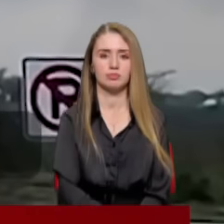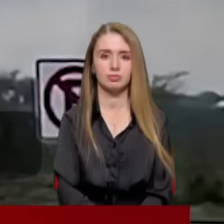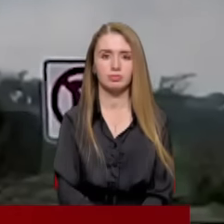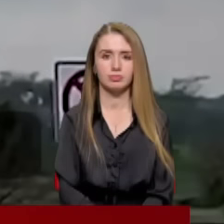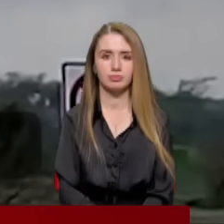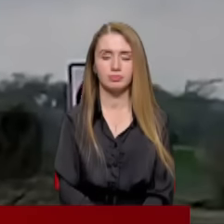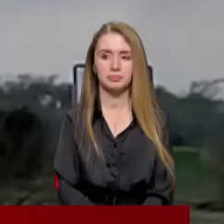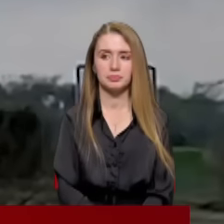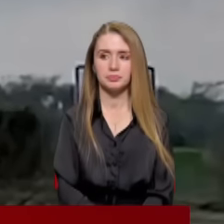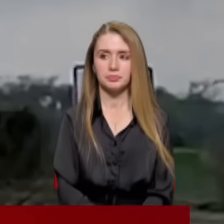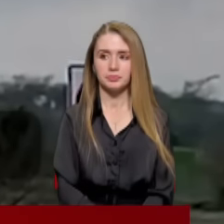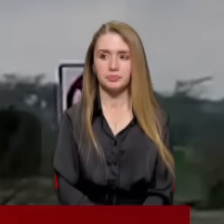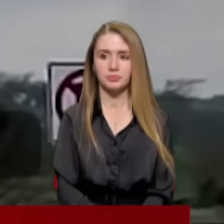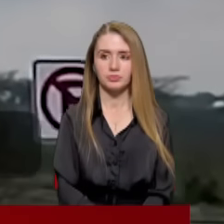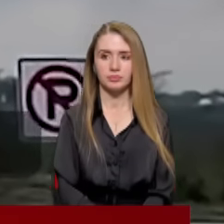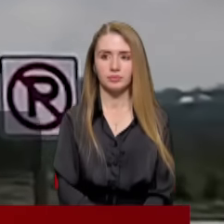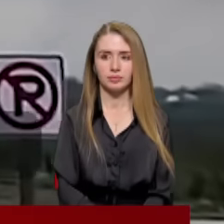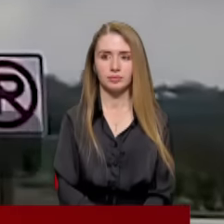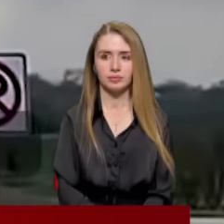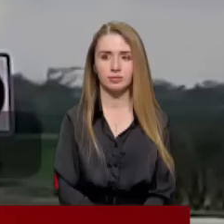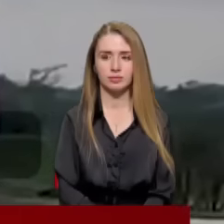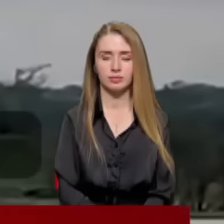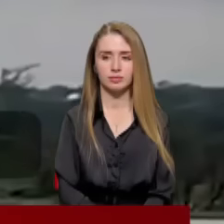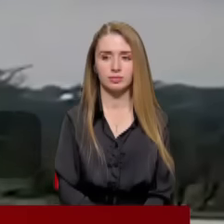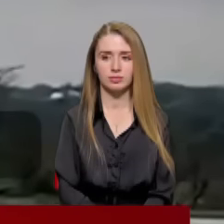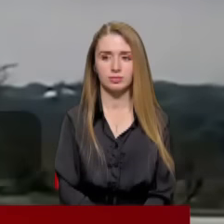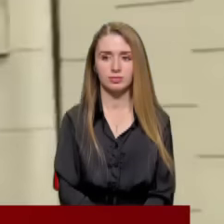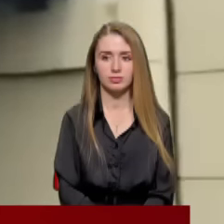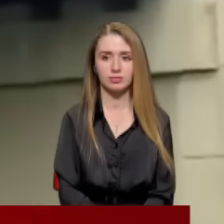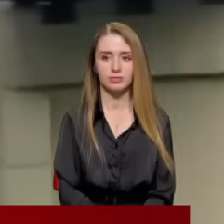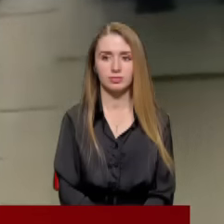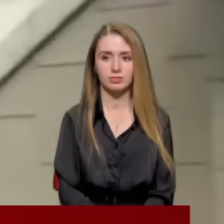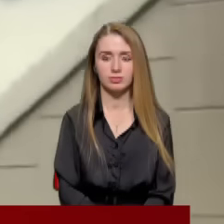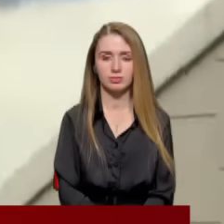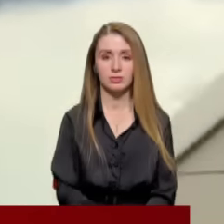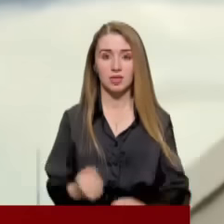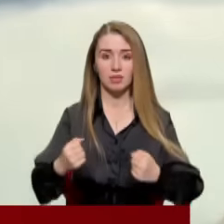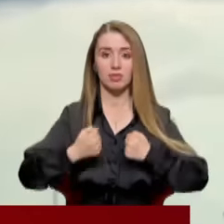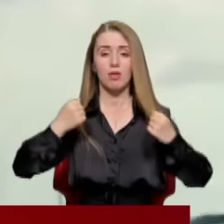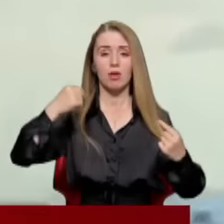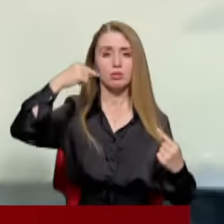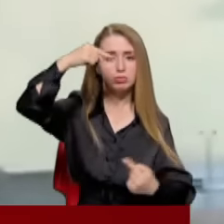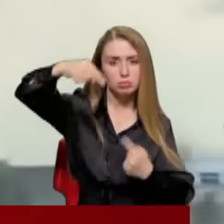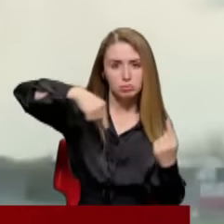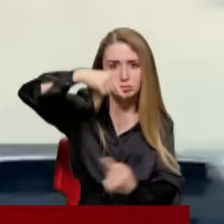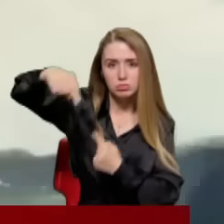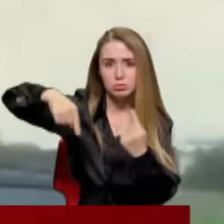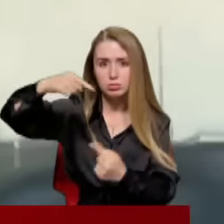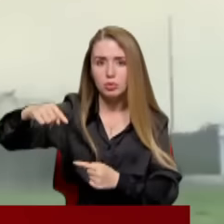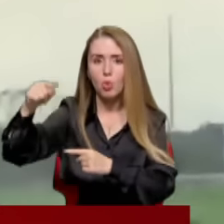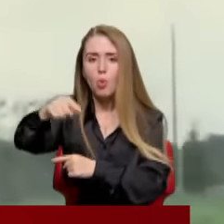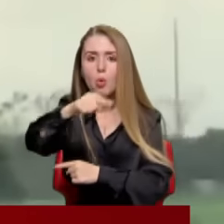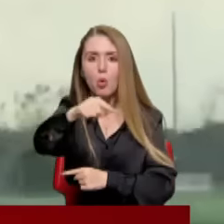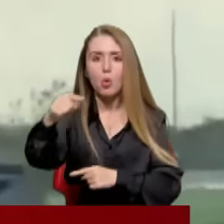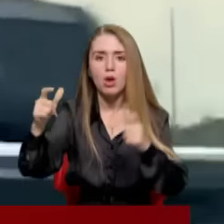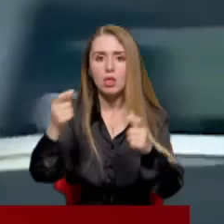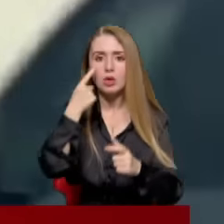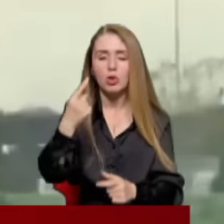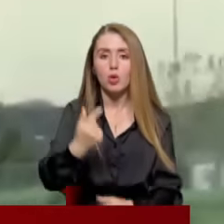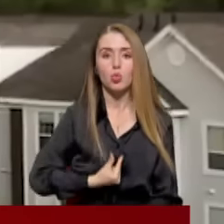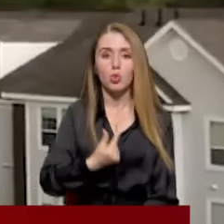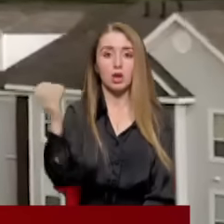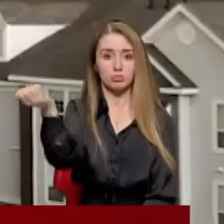one too. That is not good. That is not good at all. Devasa hortumların güzergahındaki yerleşim yerlerinde uyarı